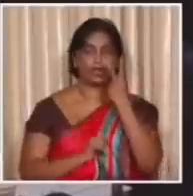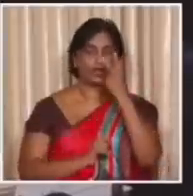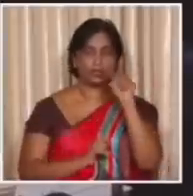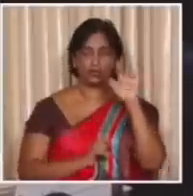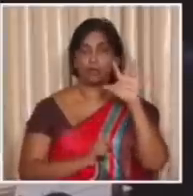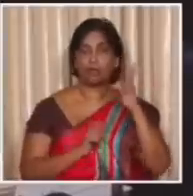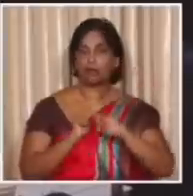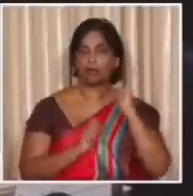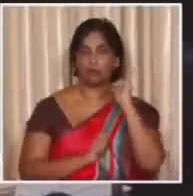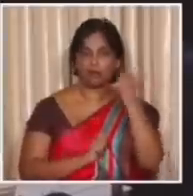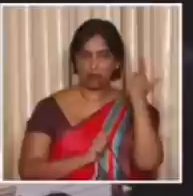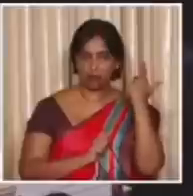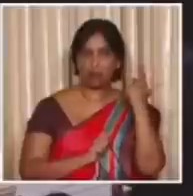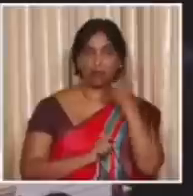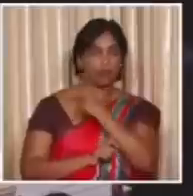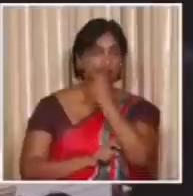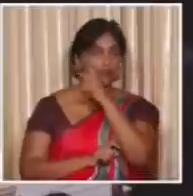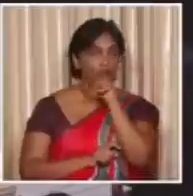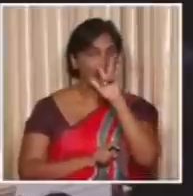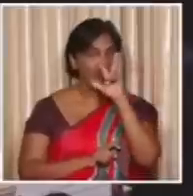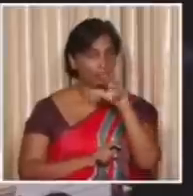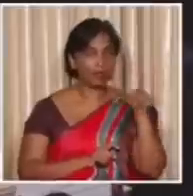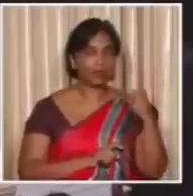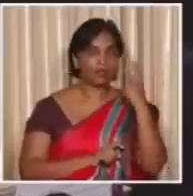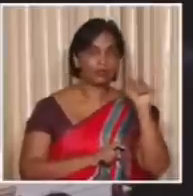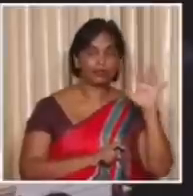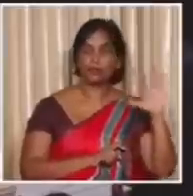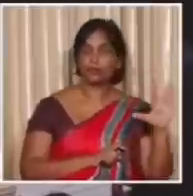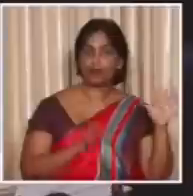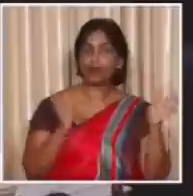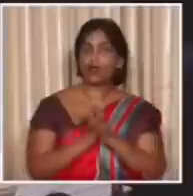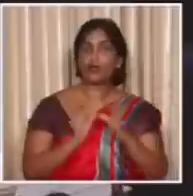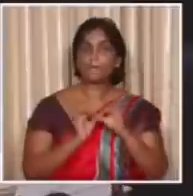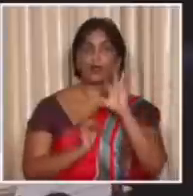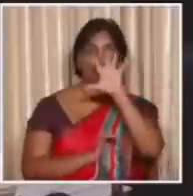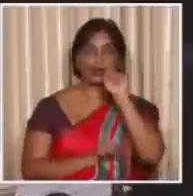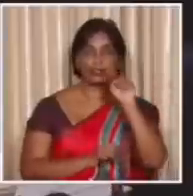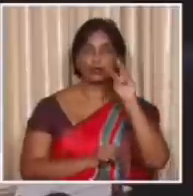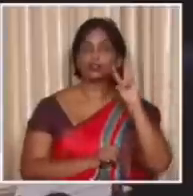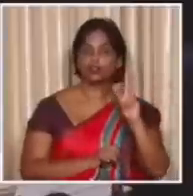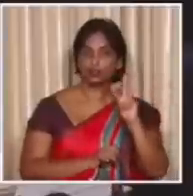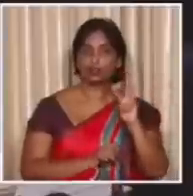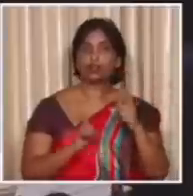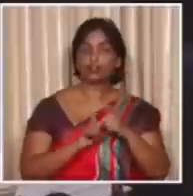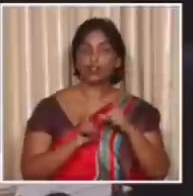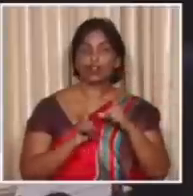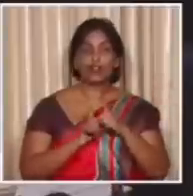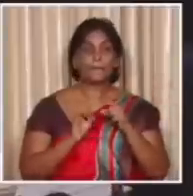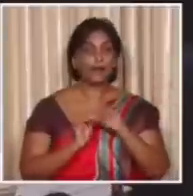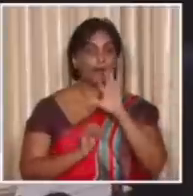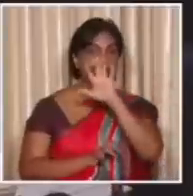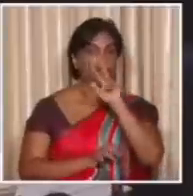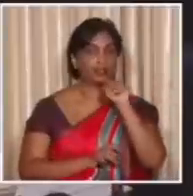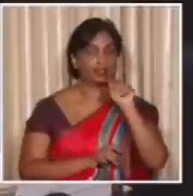2.5ක් විතර අපි ගෙවලා නැහැ. අතන 2.8යි මෙතන 2.5යි. ඒ කියන්නේ බිලියන 5.3ක් වගේ අපි ඩොලර් බිලියන 5.3ක් වගේ